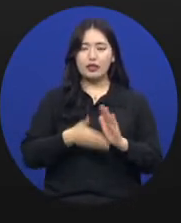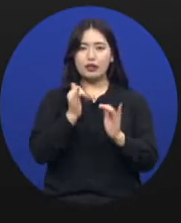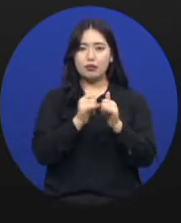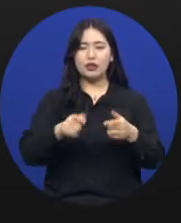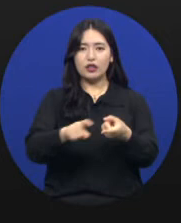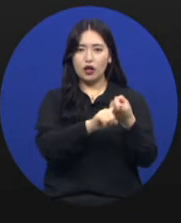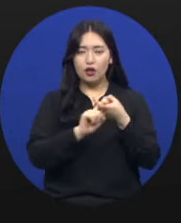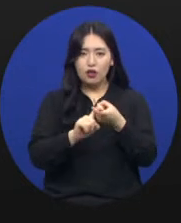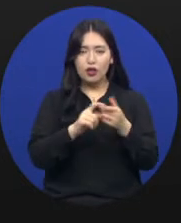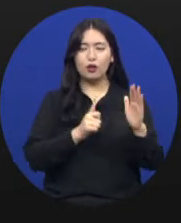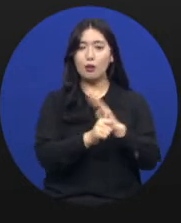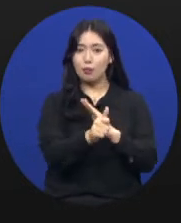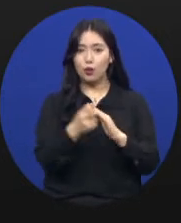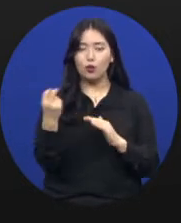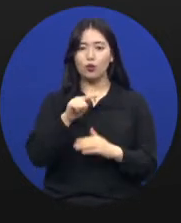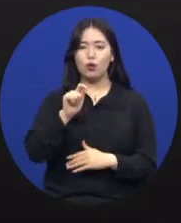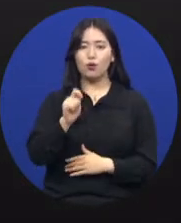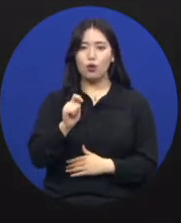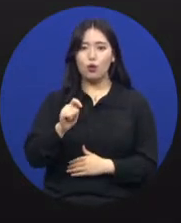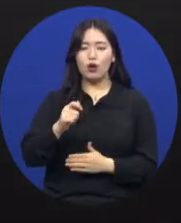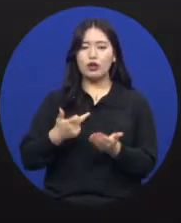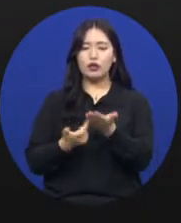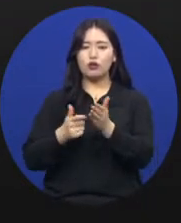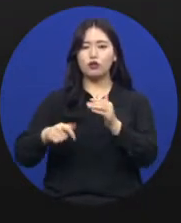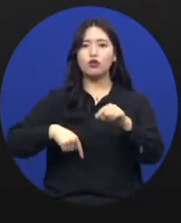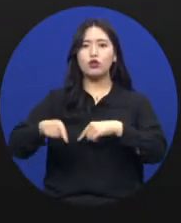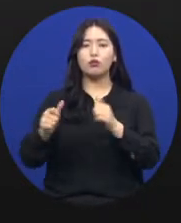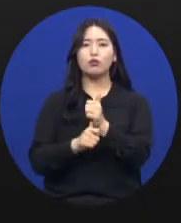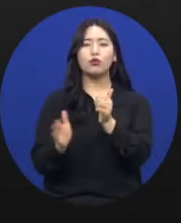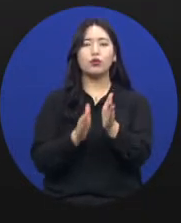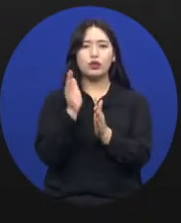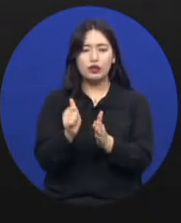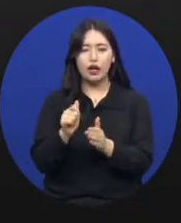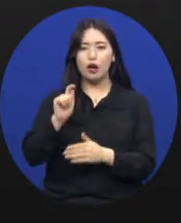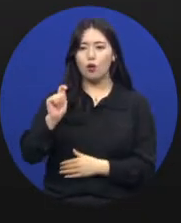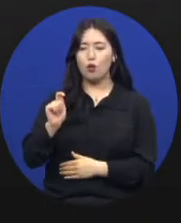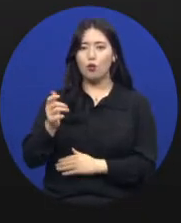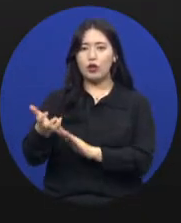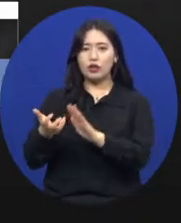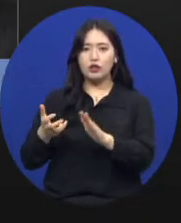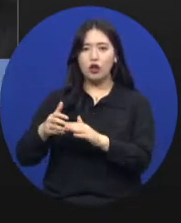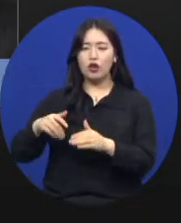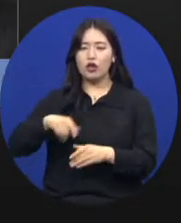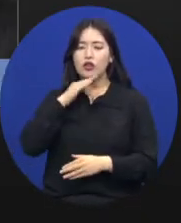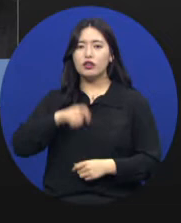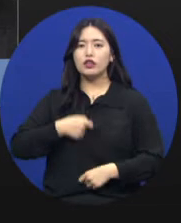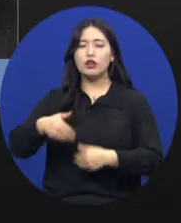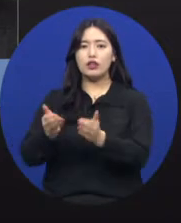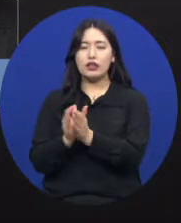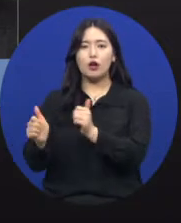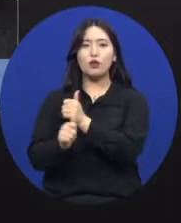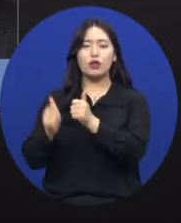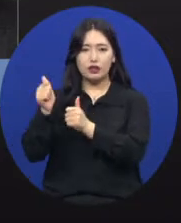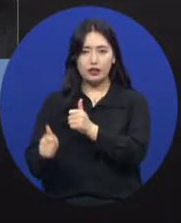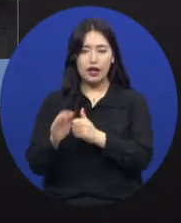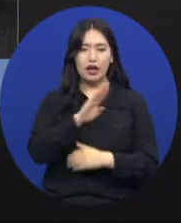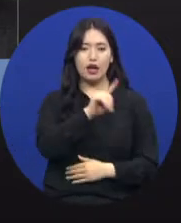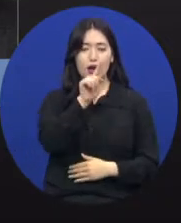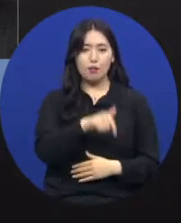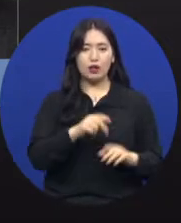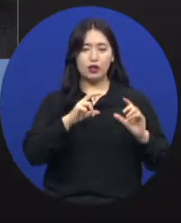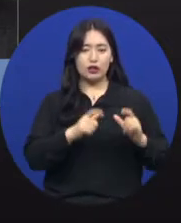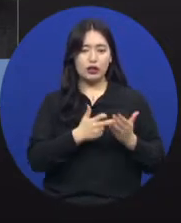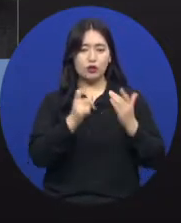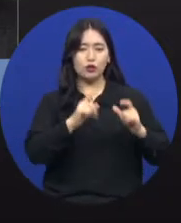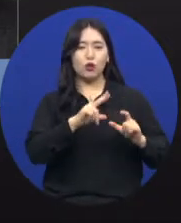같이 공동대표 고형 권 제주도 정무부지사 고병수 천정의 당 도당 위원장 박원 절 제주도의회